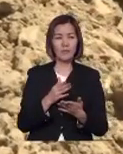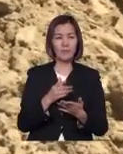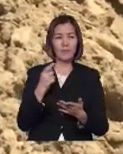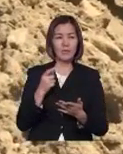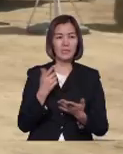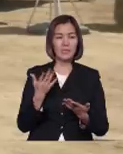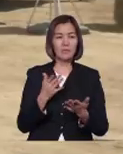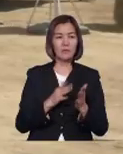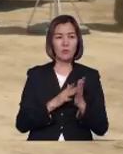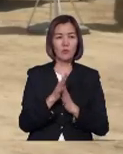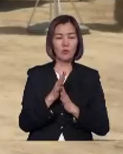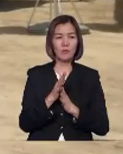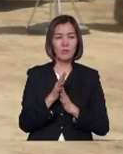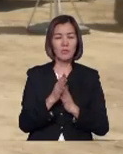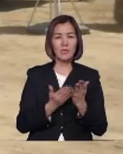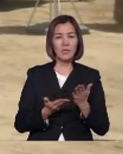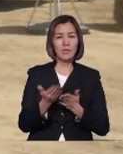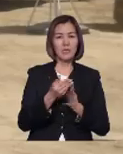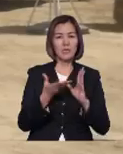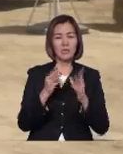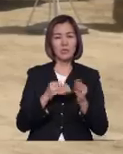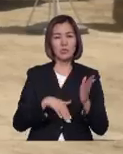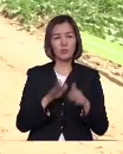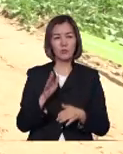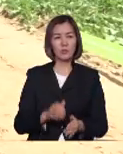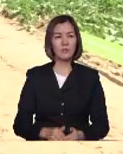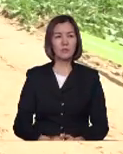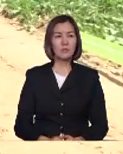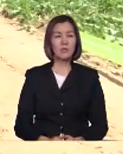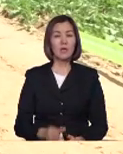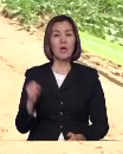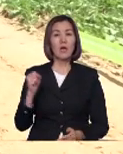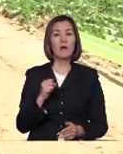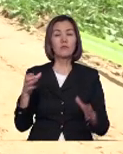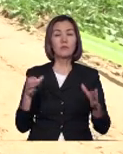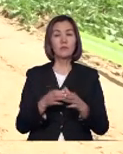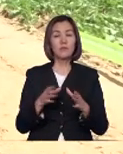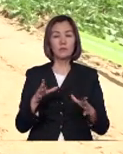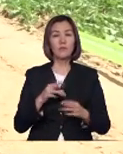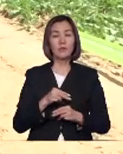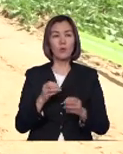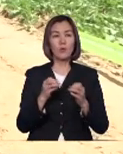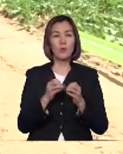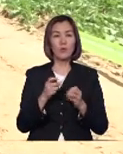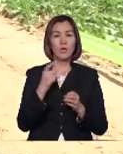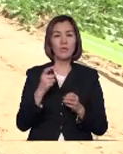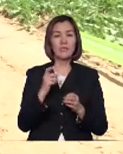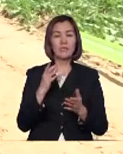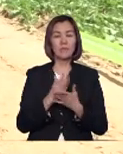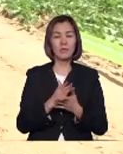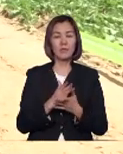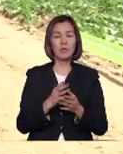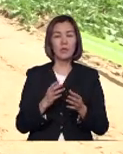қант қызылшасының өнімі мен егінінің нәтижесін көруде. Август фирмасымен істеп атқан 10 жылдай